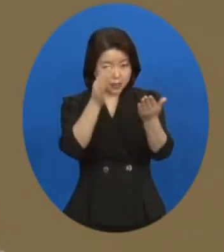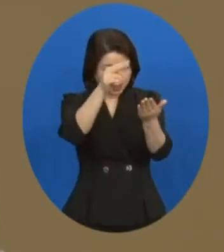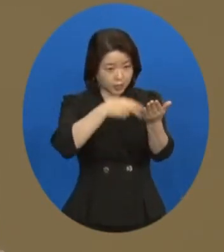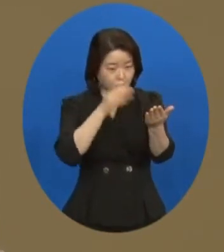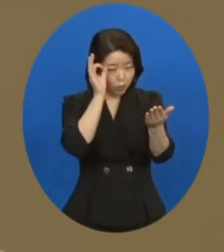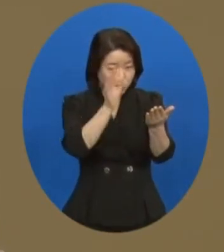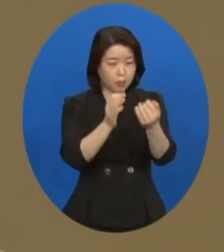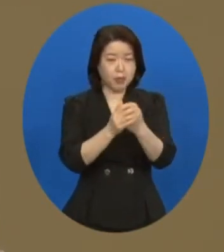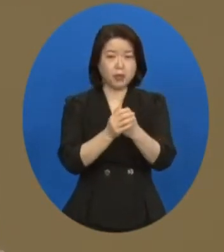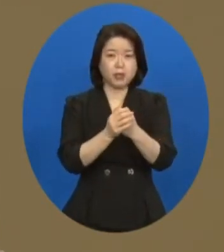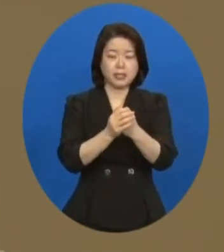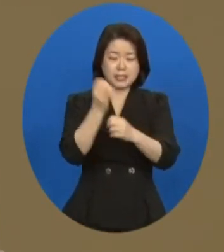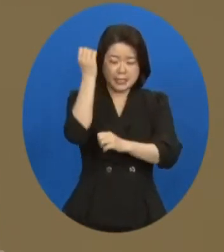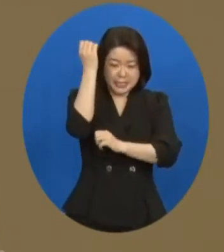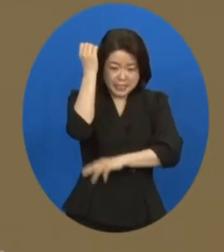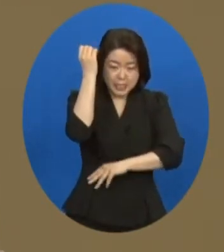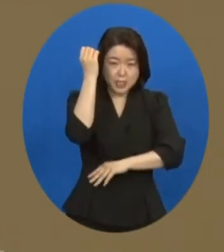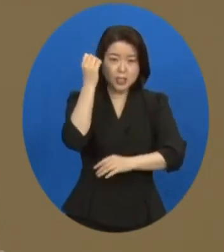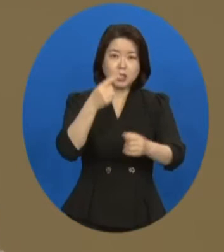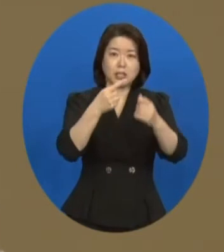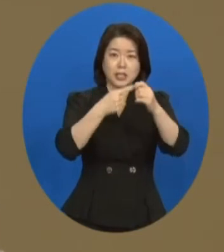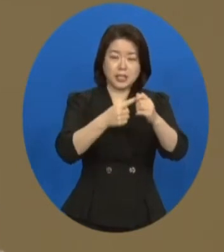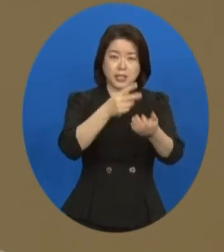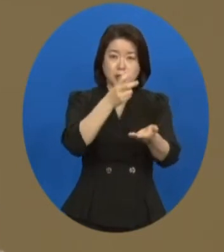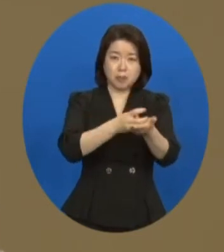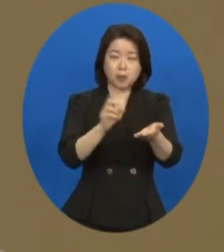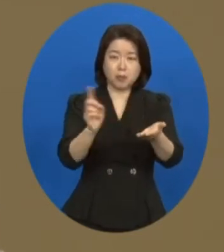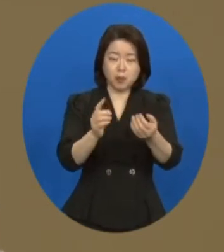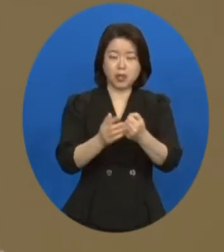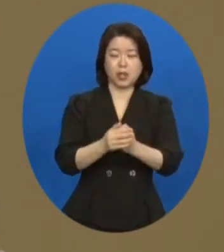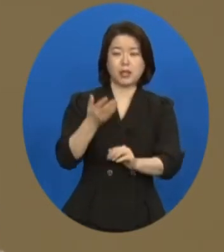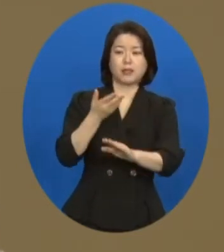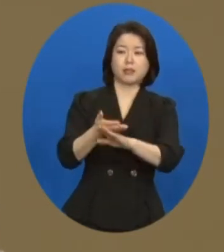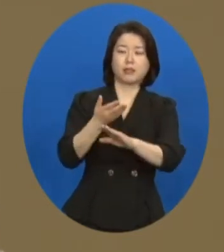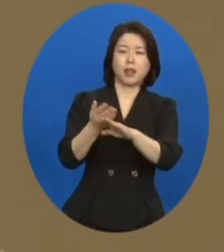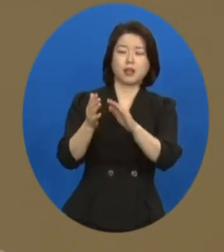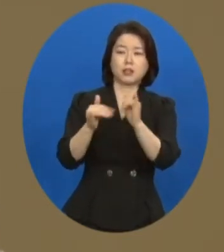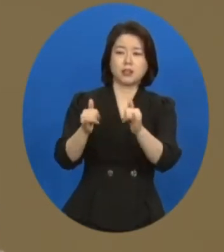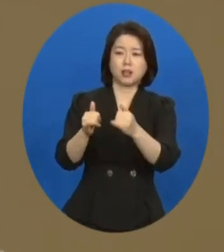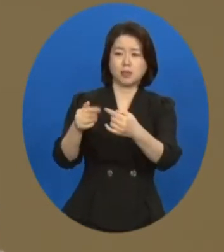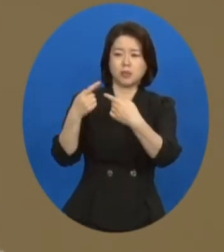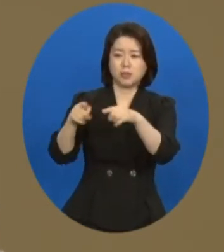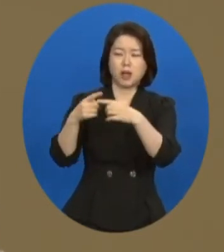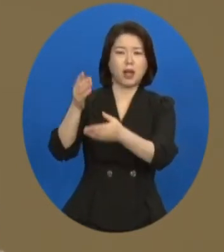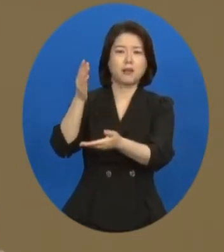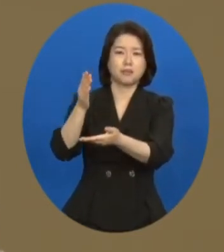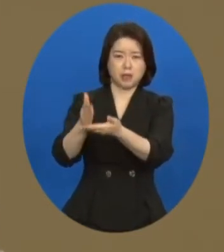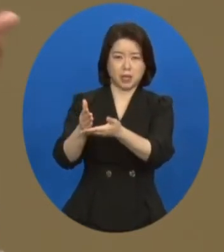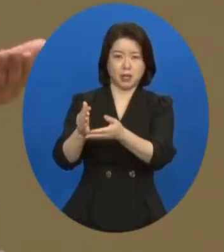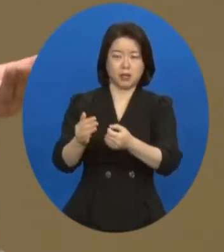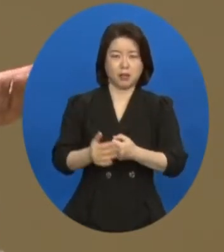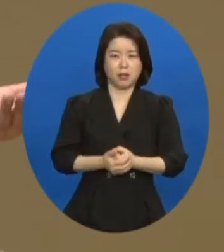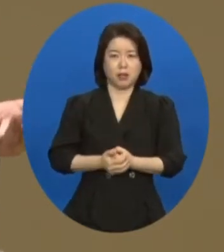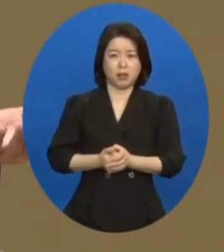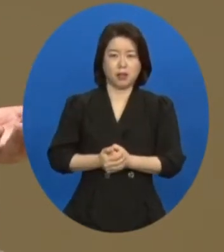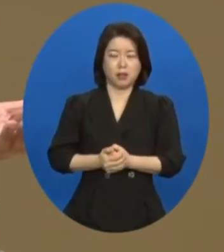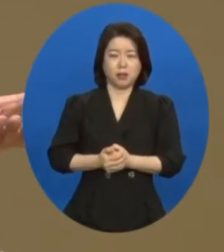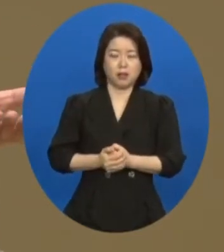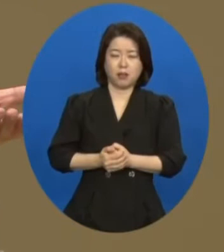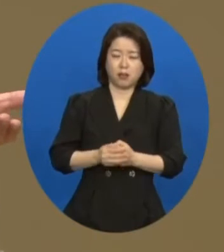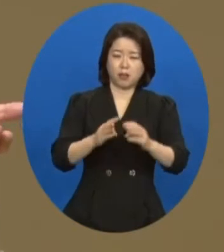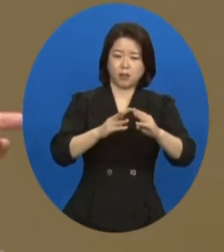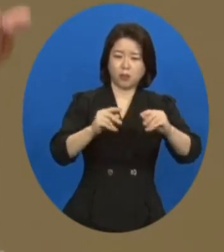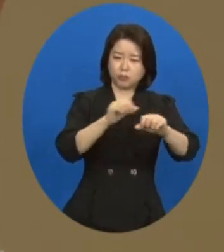1조가 무엇이냐면 다른 사람을 비판하지 말라 입니다 함 이 세상에 3억